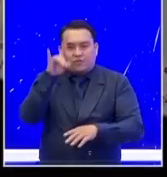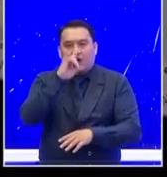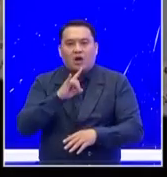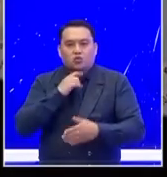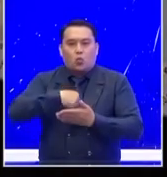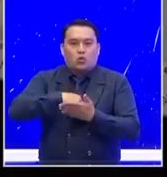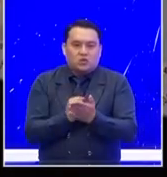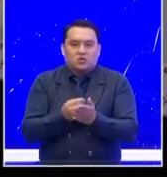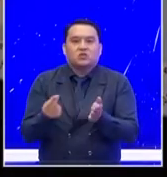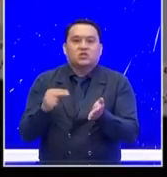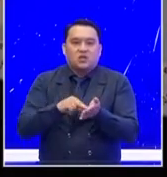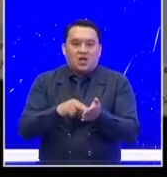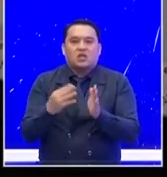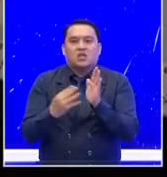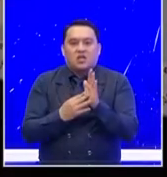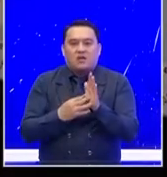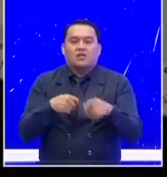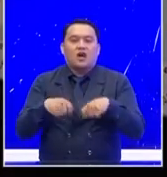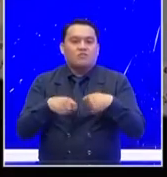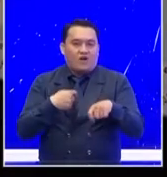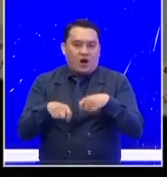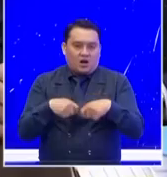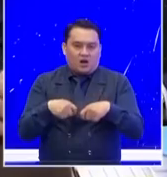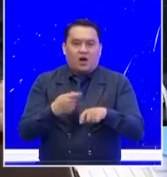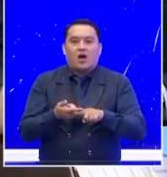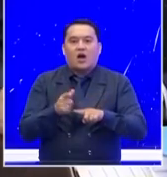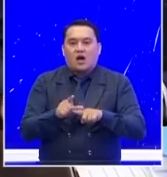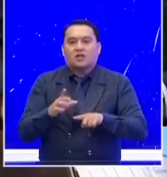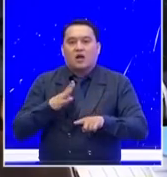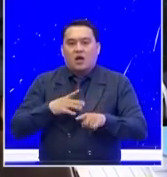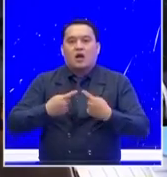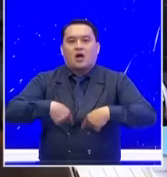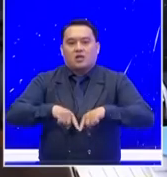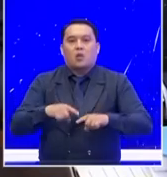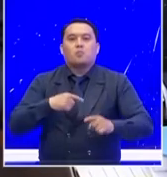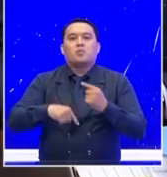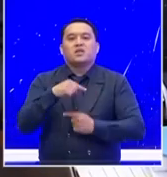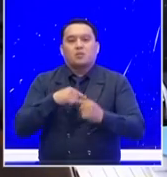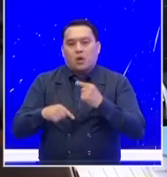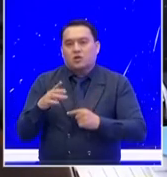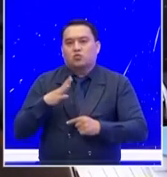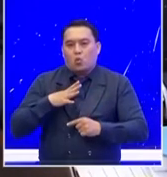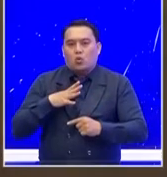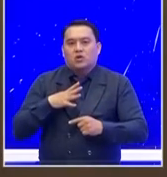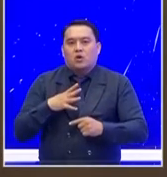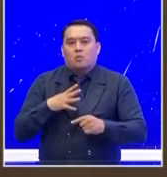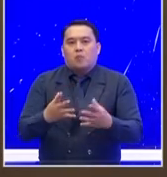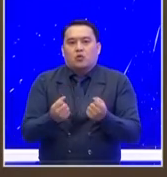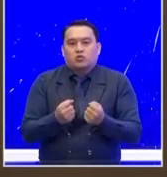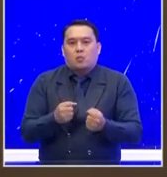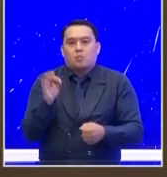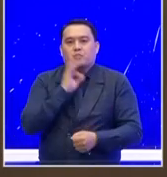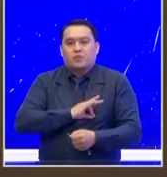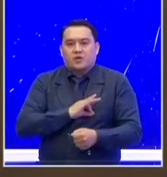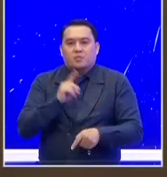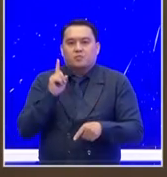Казахстане утверждены цены на 9 социально значимых продовольственных товаров. Однако отдельные предприниматели, желая получить